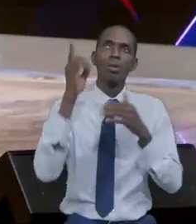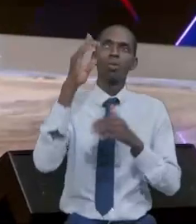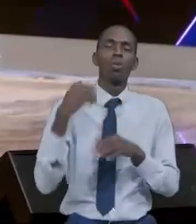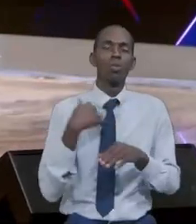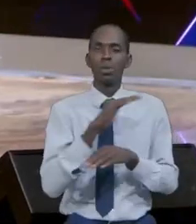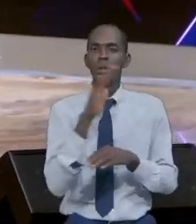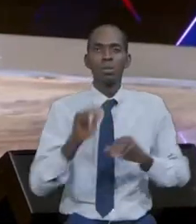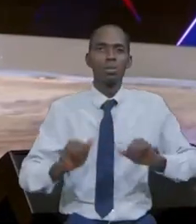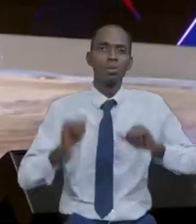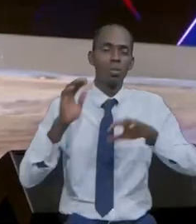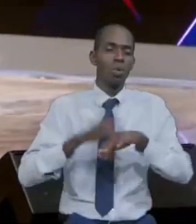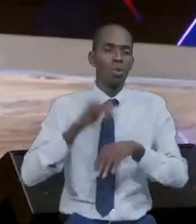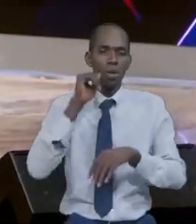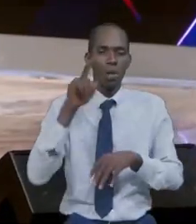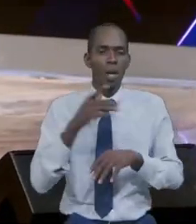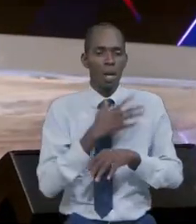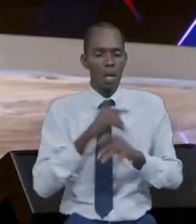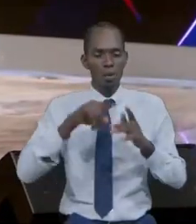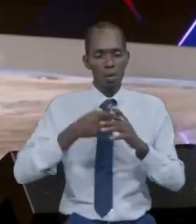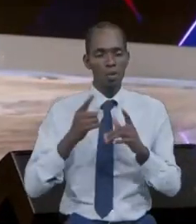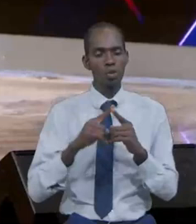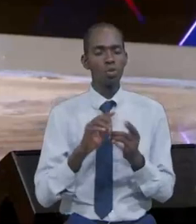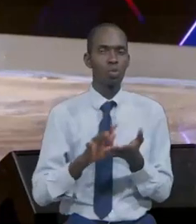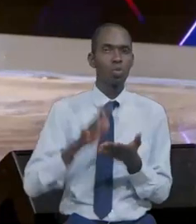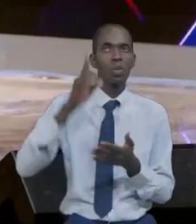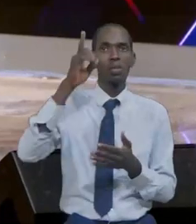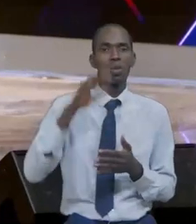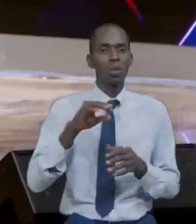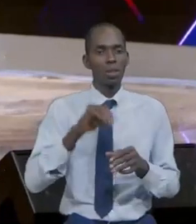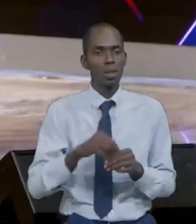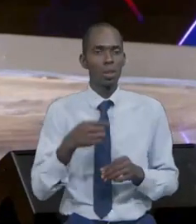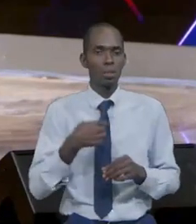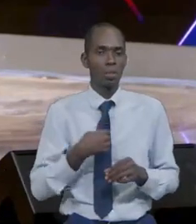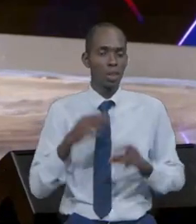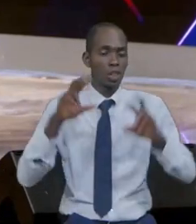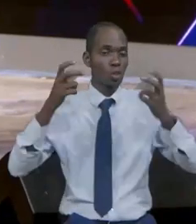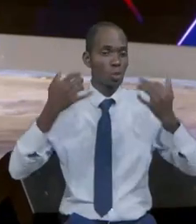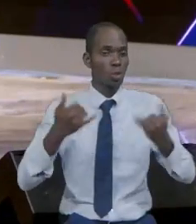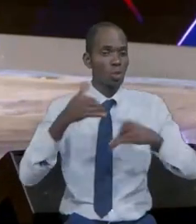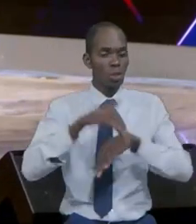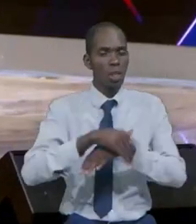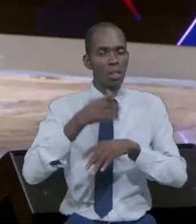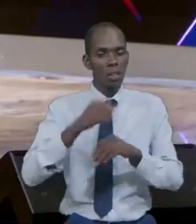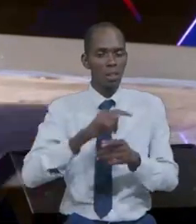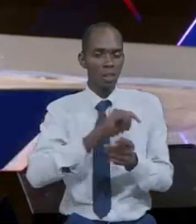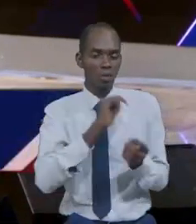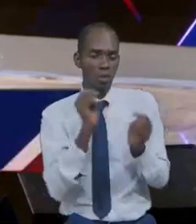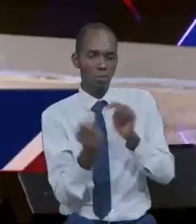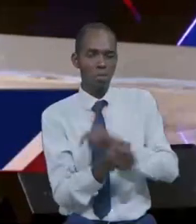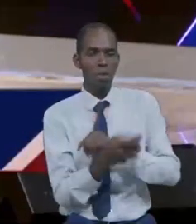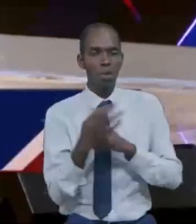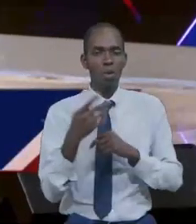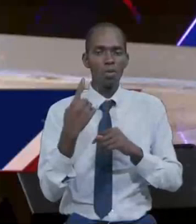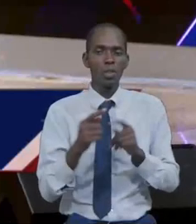glorifie Dieu à mon sujet. C'est ce que nous allons examiner ce soir. La transformation d'un